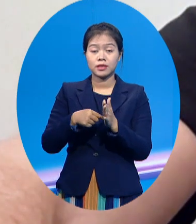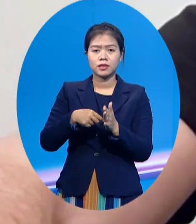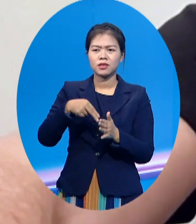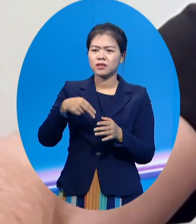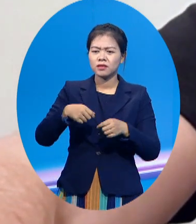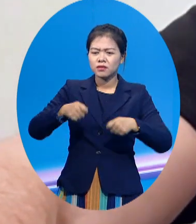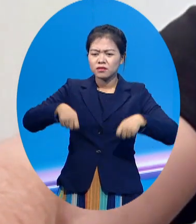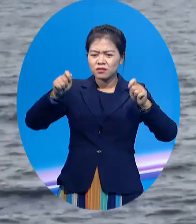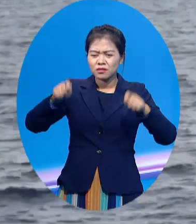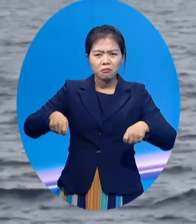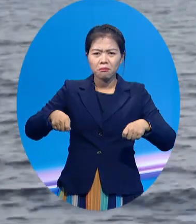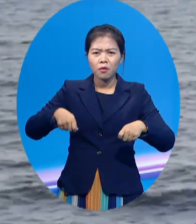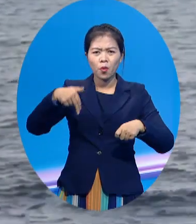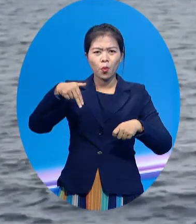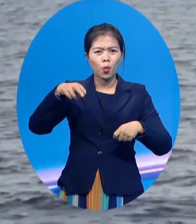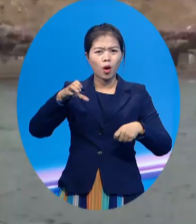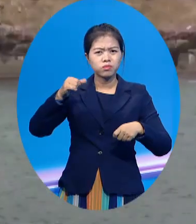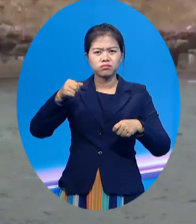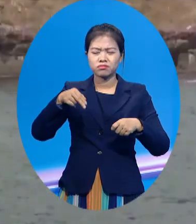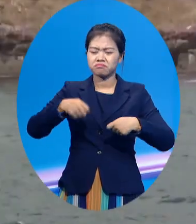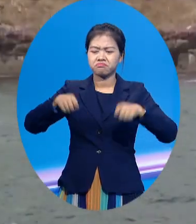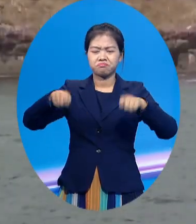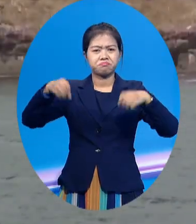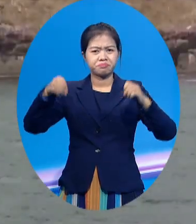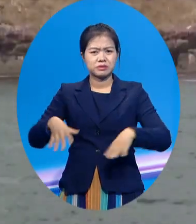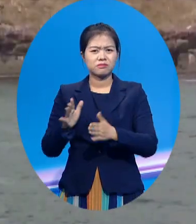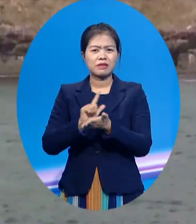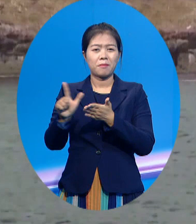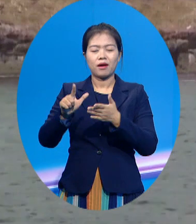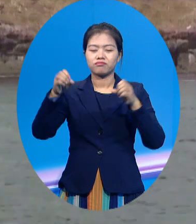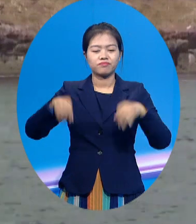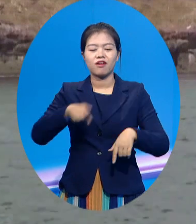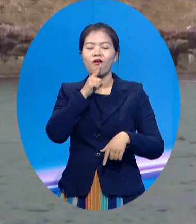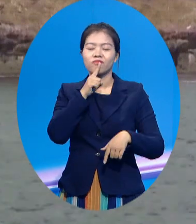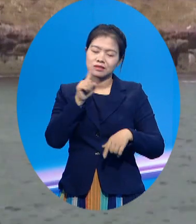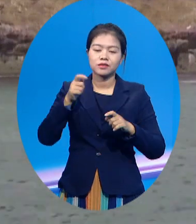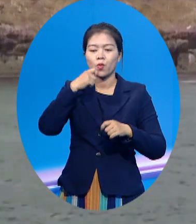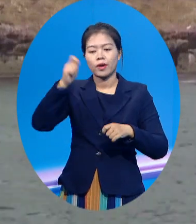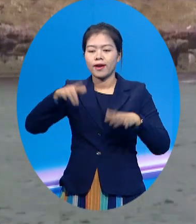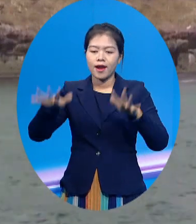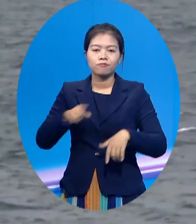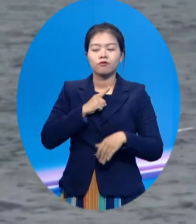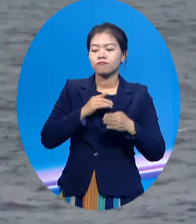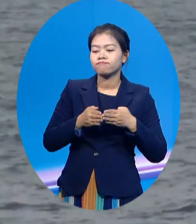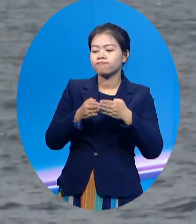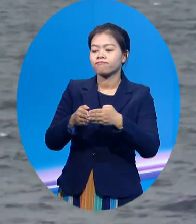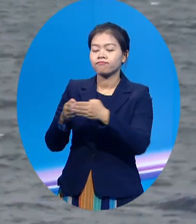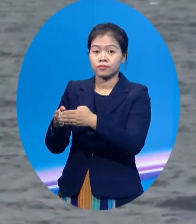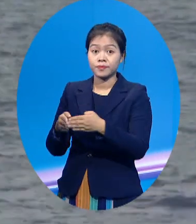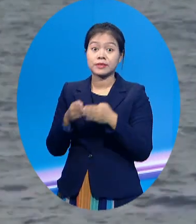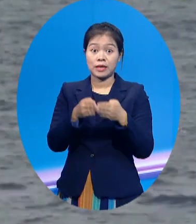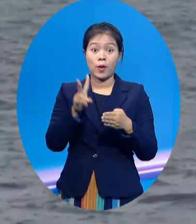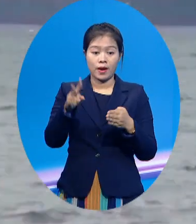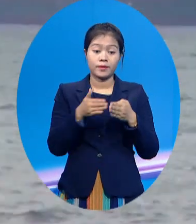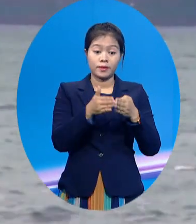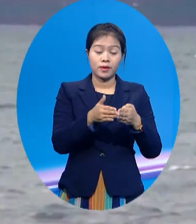đổ vỡ hồi tháng 7 trước đó Phó Thủ tướng Ukraina Alexander kurraco cũng xác nhận hai tàu hàng gồm Một tàu